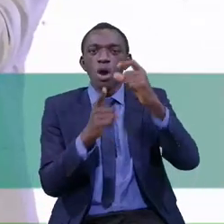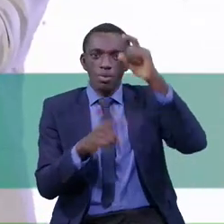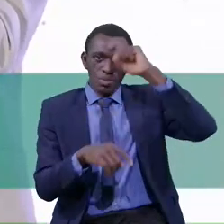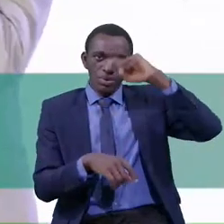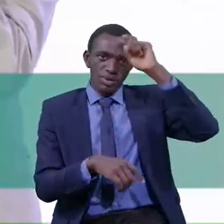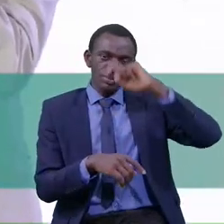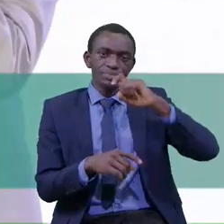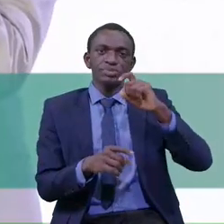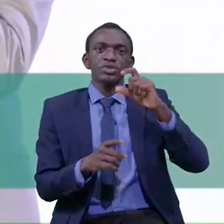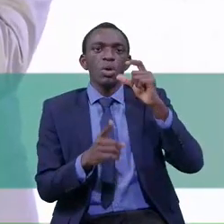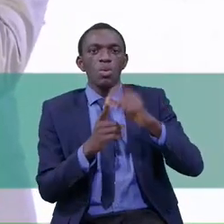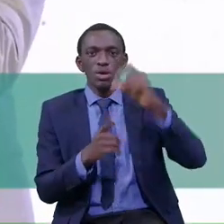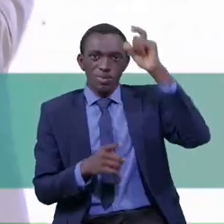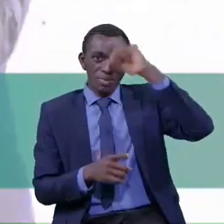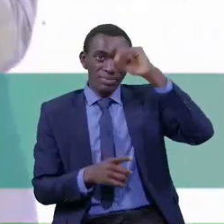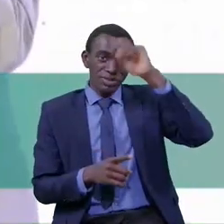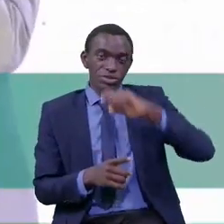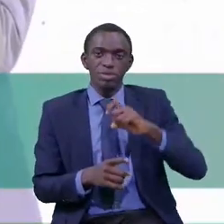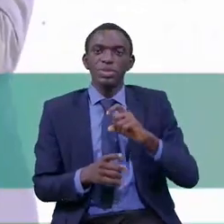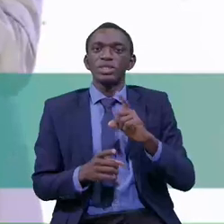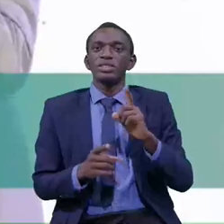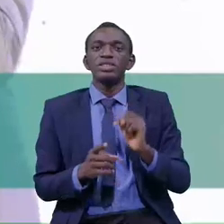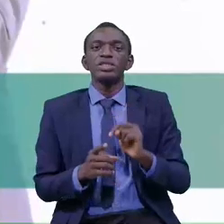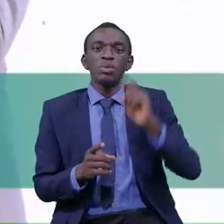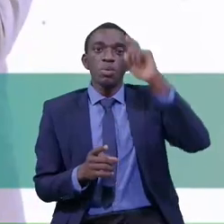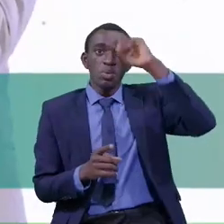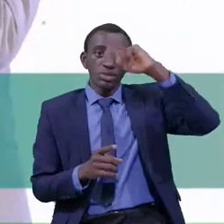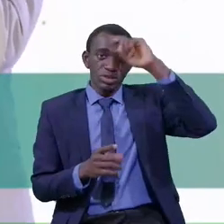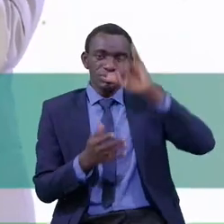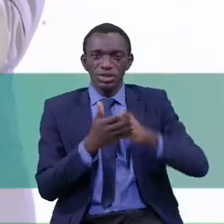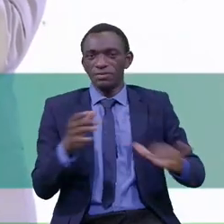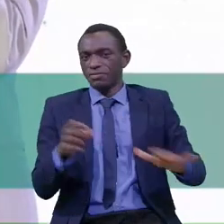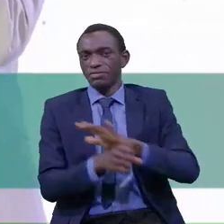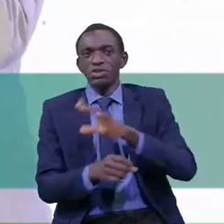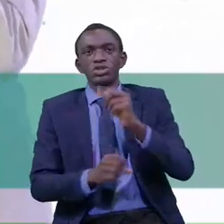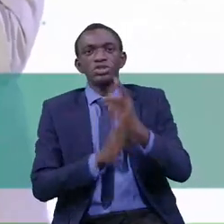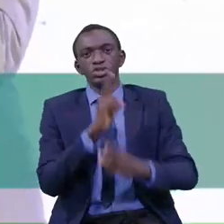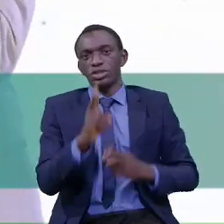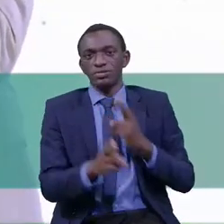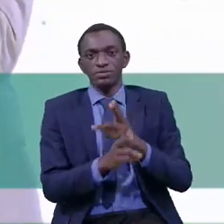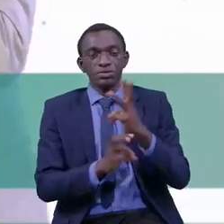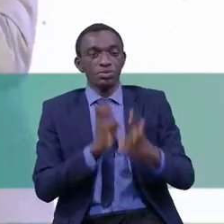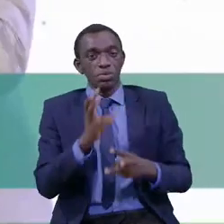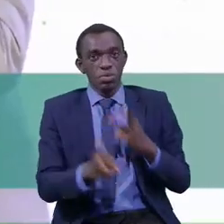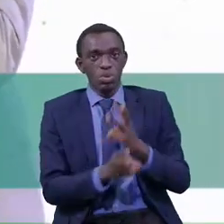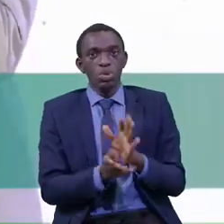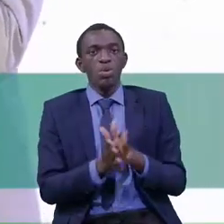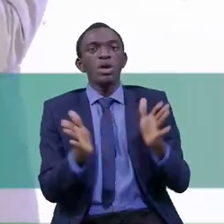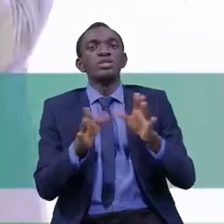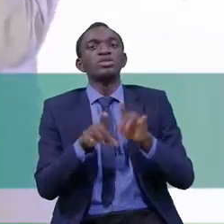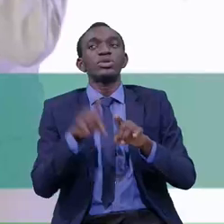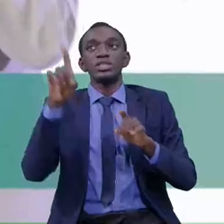sagesse, qui remplit tout l'univers. Il connaît tout concernant tout le